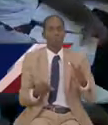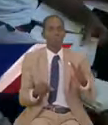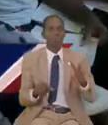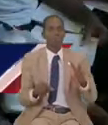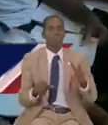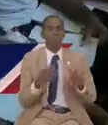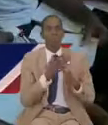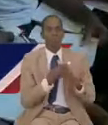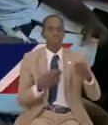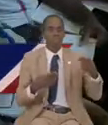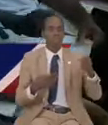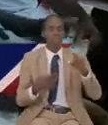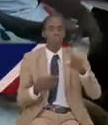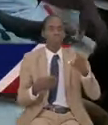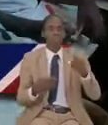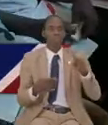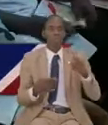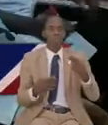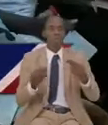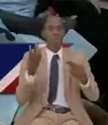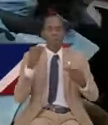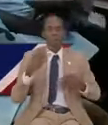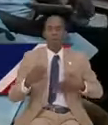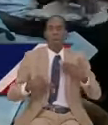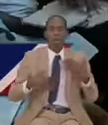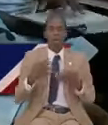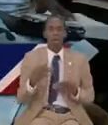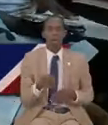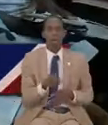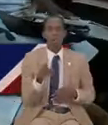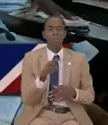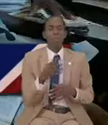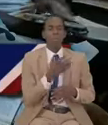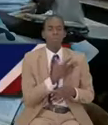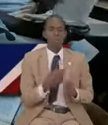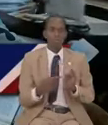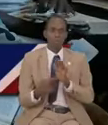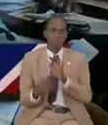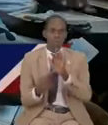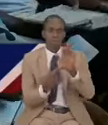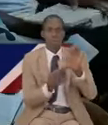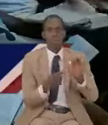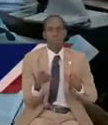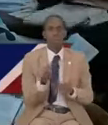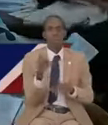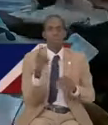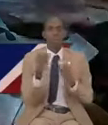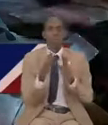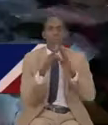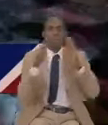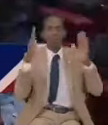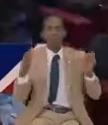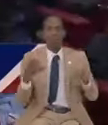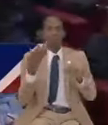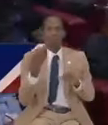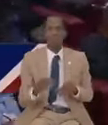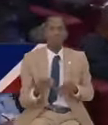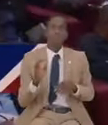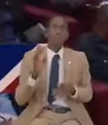ézéchior en eu de la joie et il montra aux envoyer le lieu où